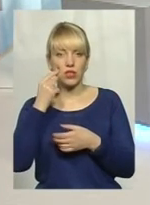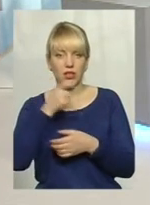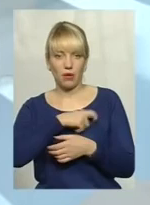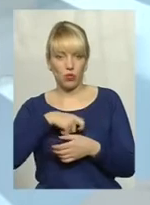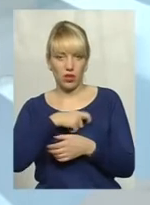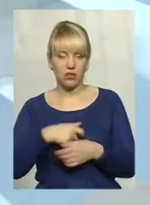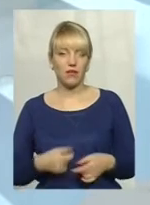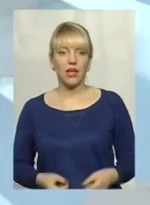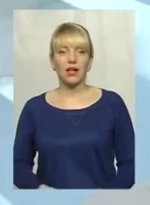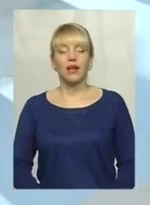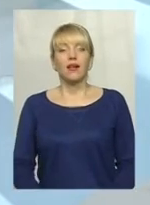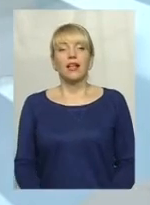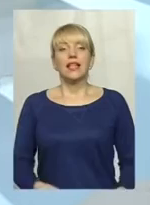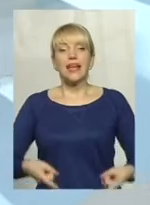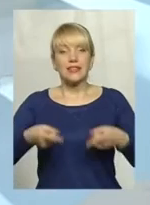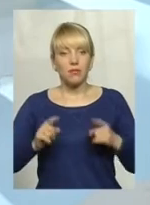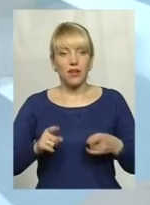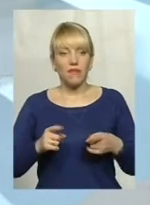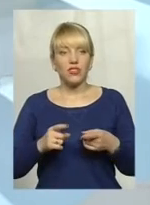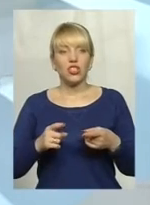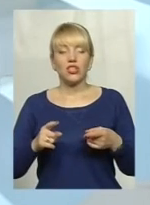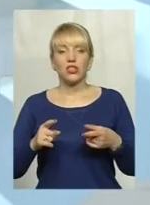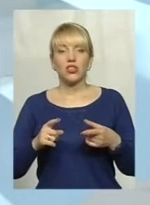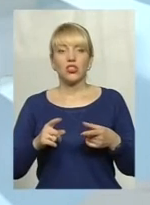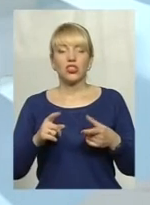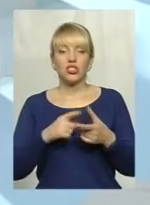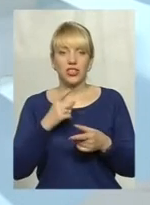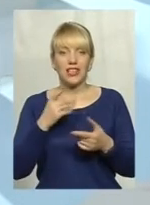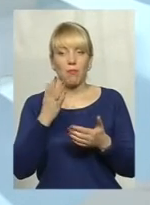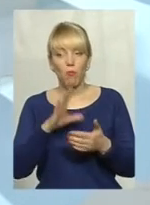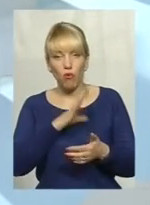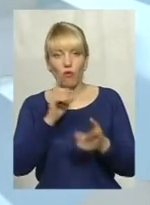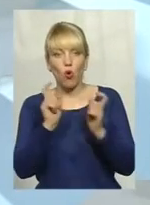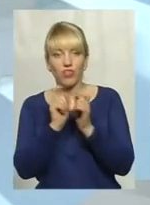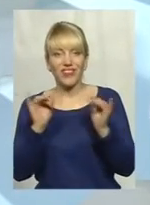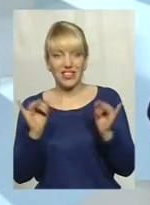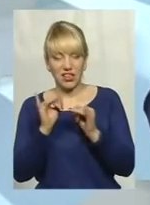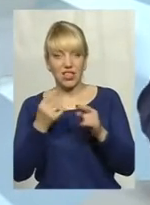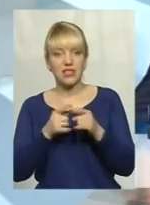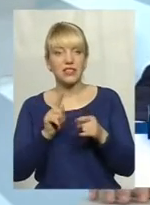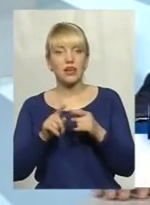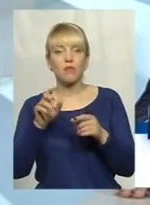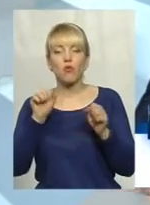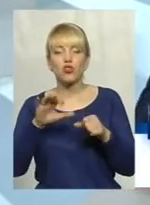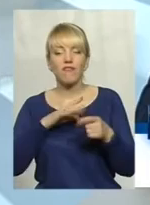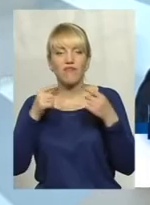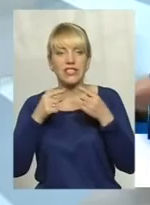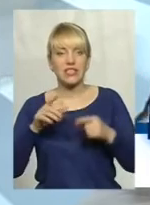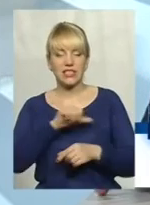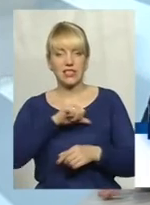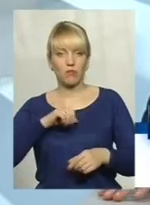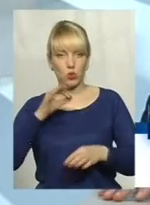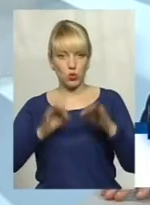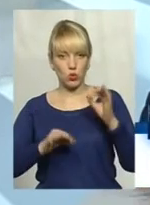насправді, чітко визначити, чи був це конфлікт інтересів, може тільки суд. Прописати всі детально випадки, там, якщо там